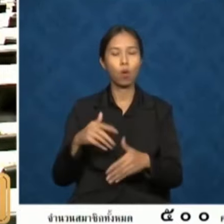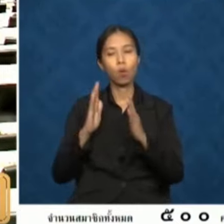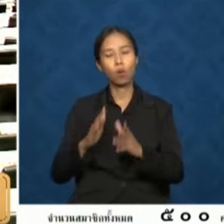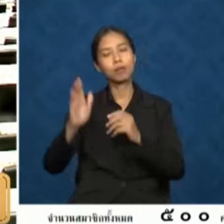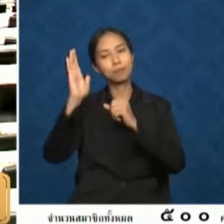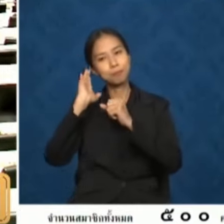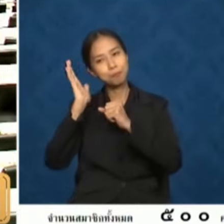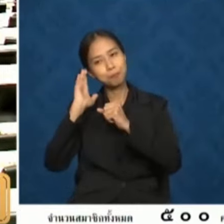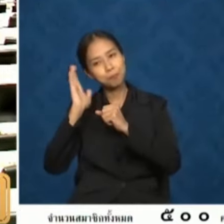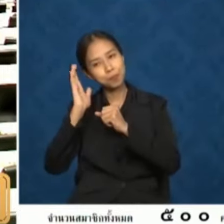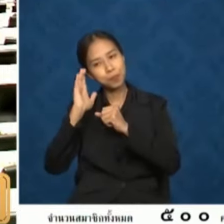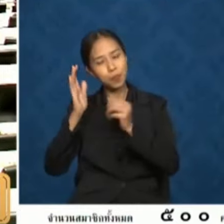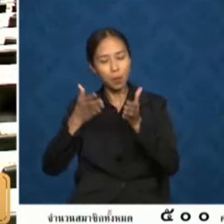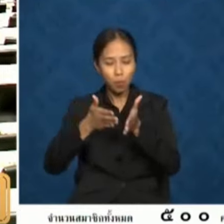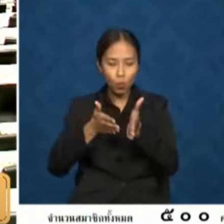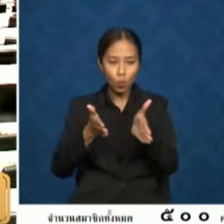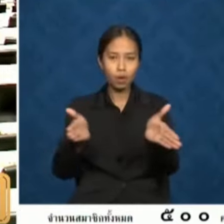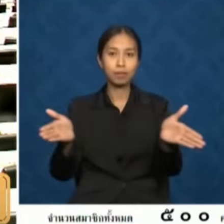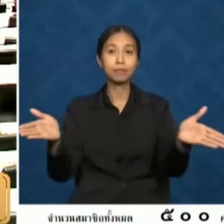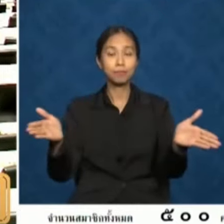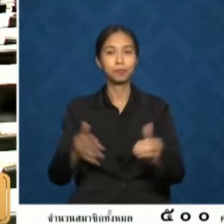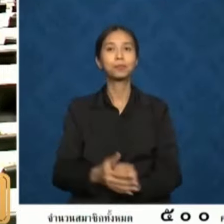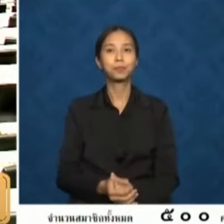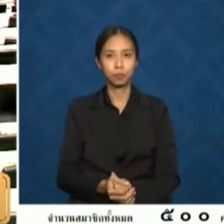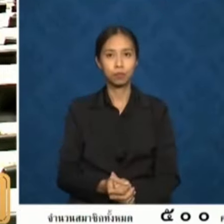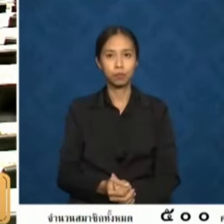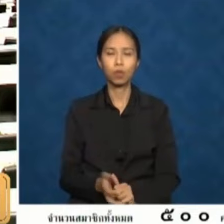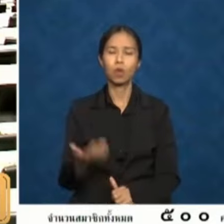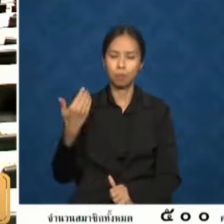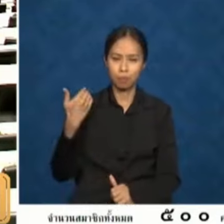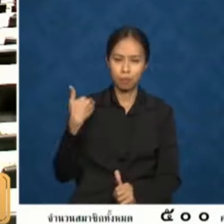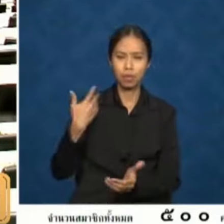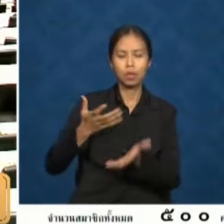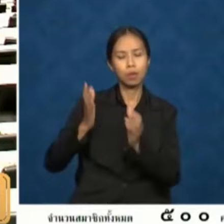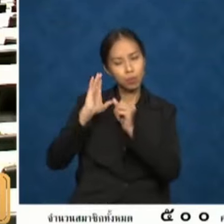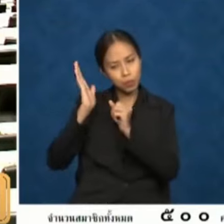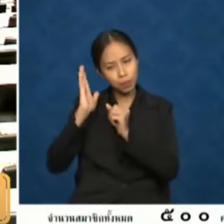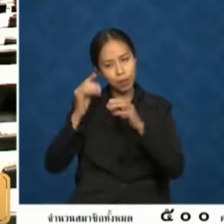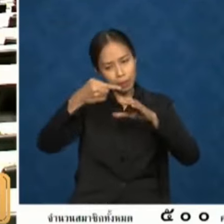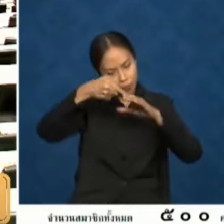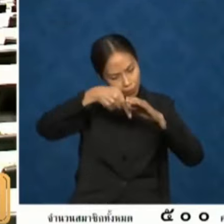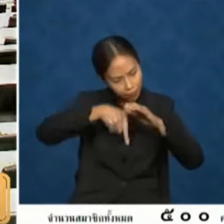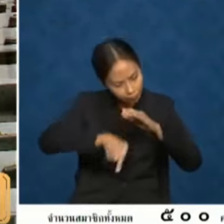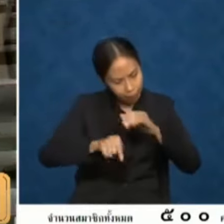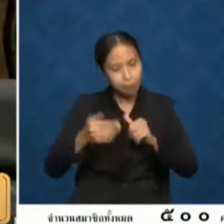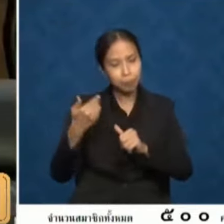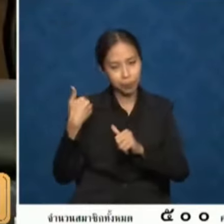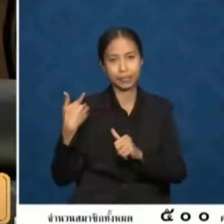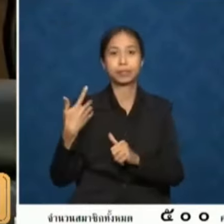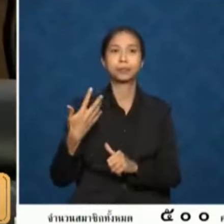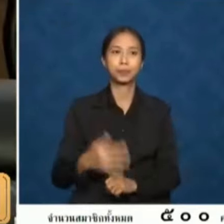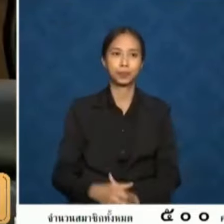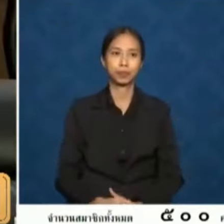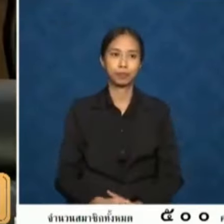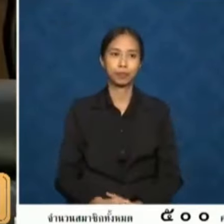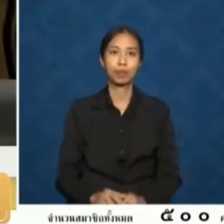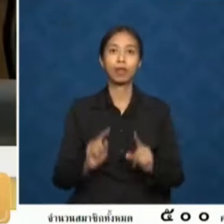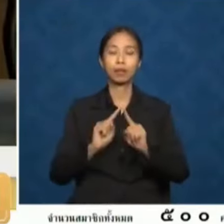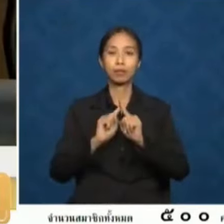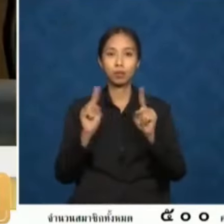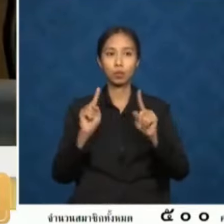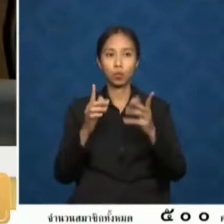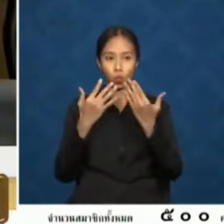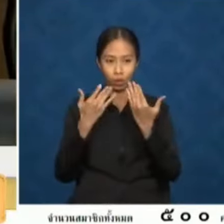กันอย่างกว้างขวางแล้วก็ลงไปในรายละเอียดบ้างไม่ละเอียดบ้างแต่บังเอิญ